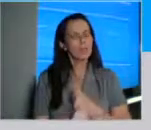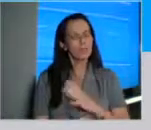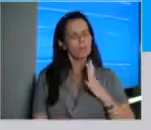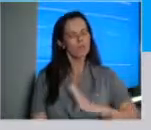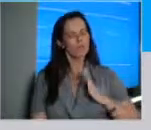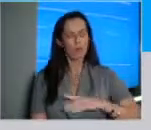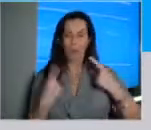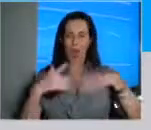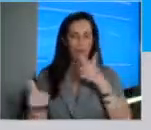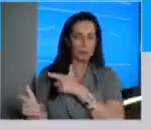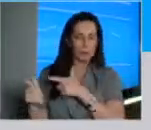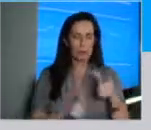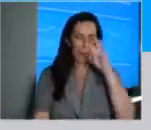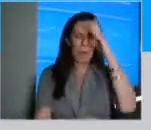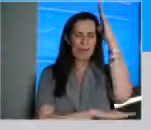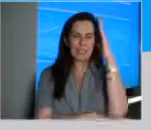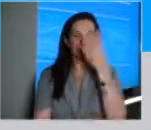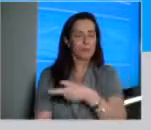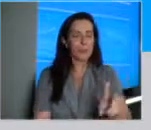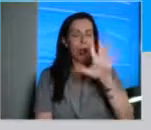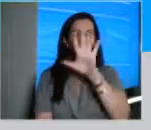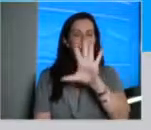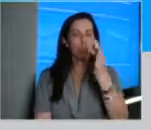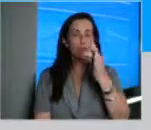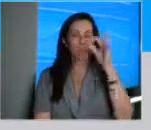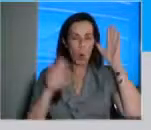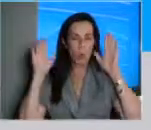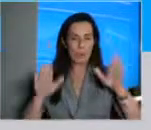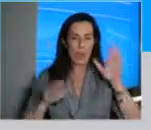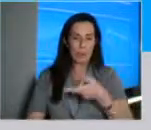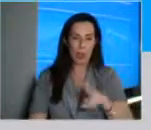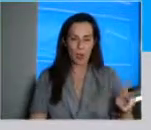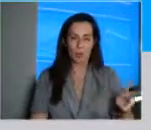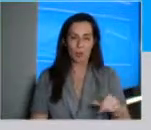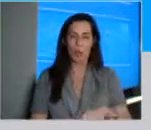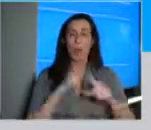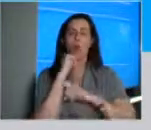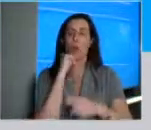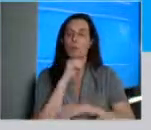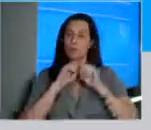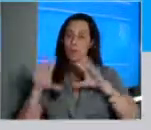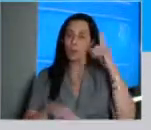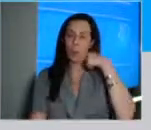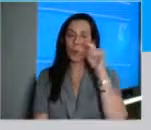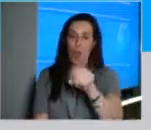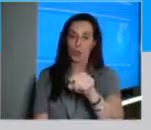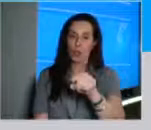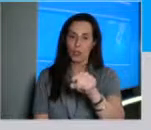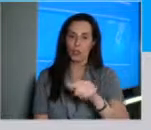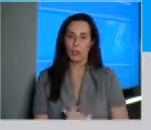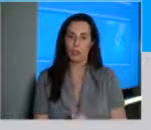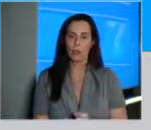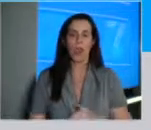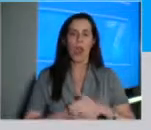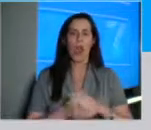בימים שלאחר טבח המסגדים שבו נרצחו 50 מתפללים מוסלמים. בדובאי הוקרנה תמונתה של ארדן על בורג'